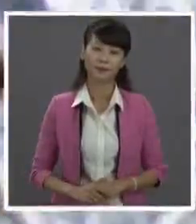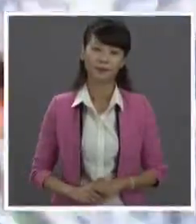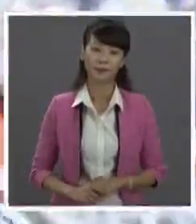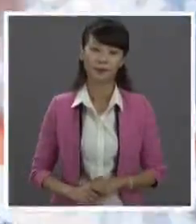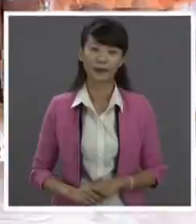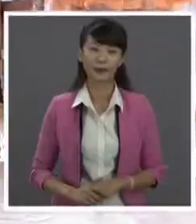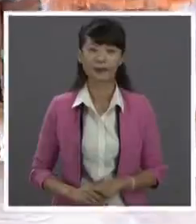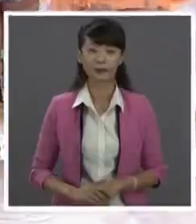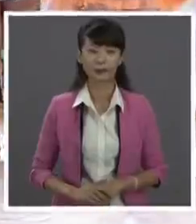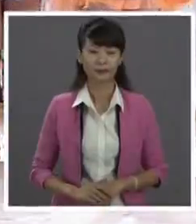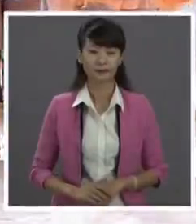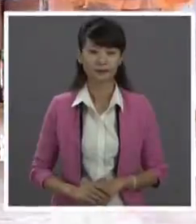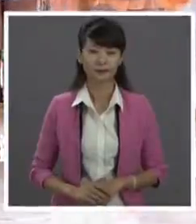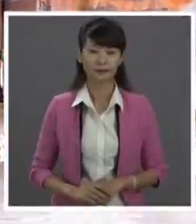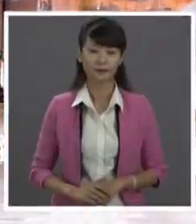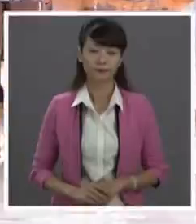我们做大了。